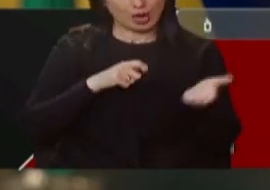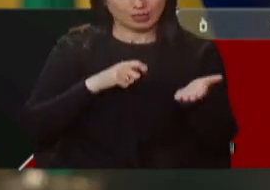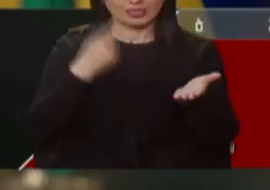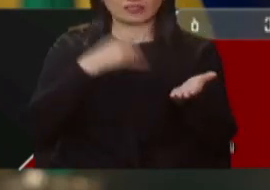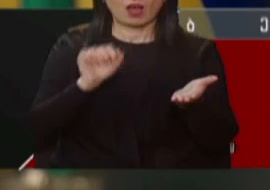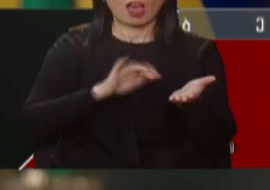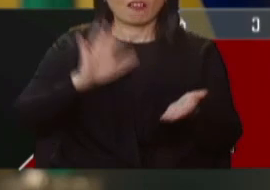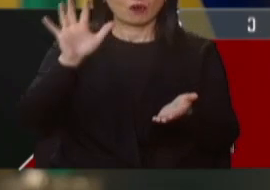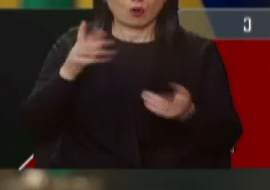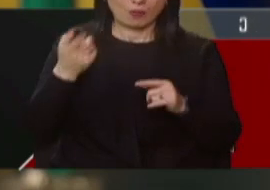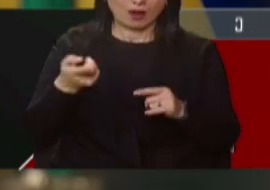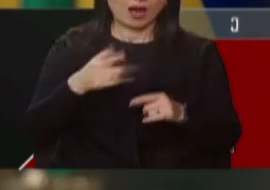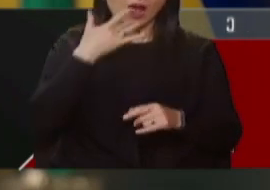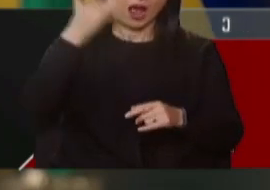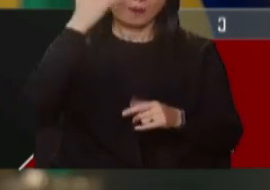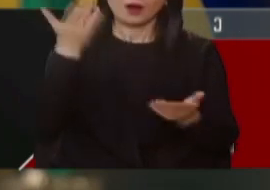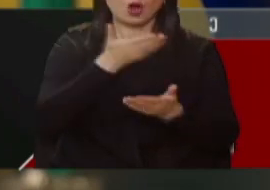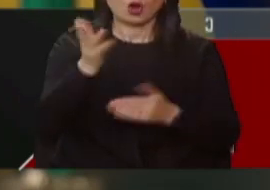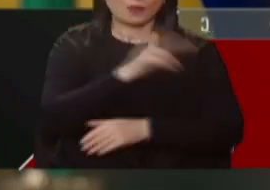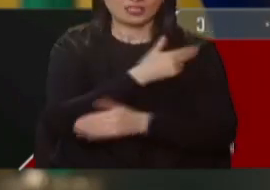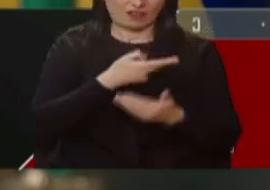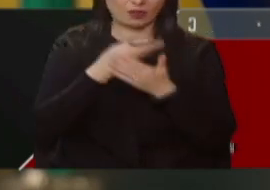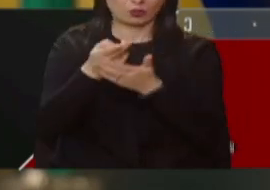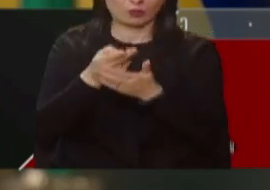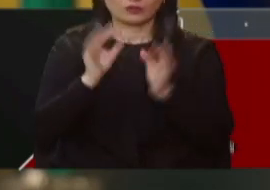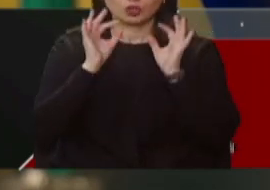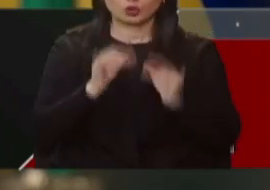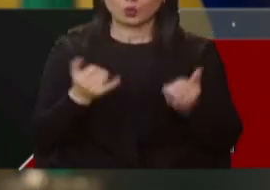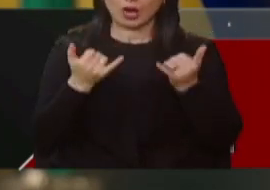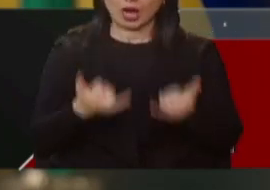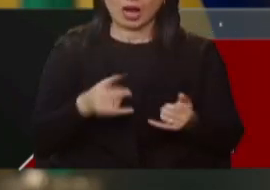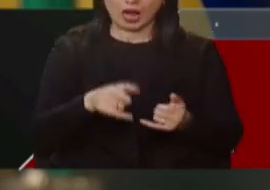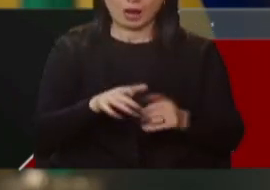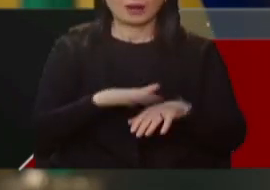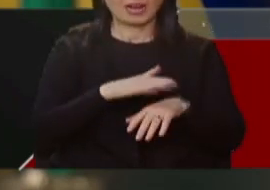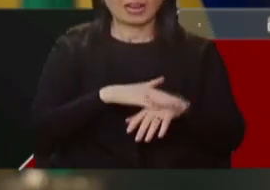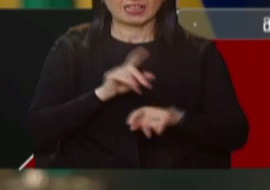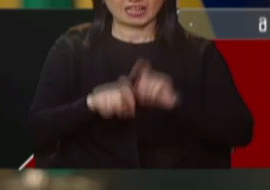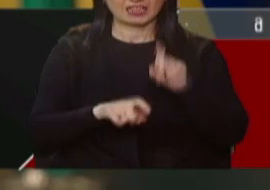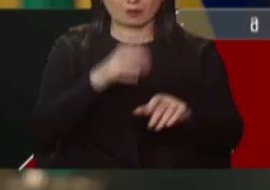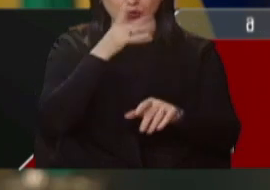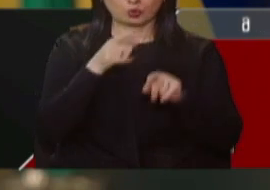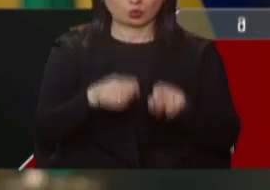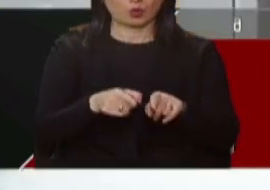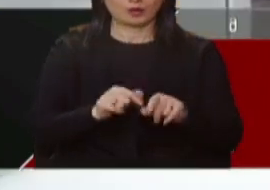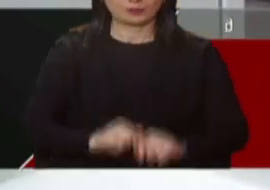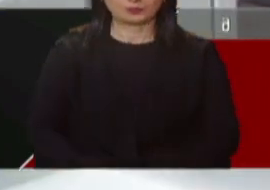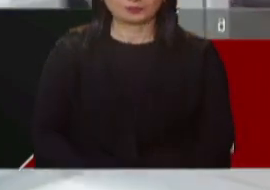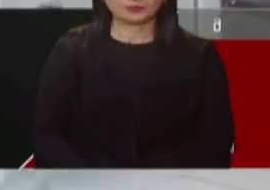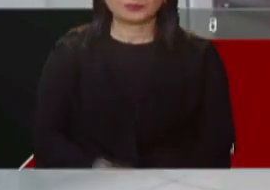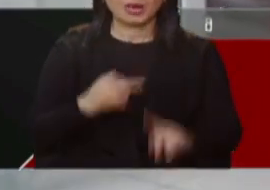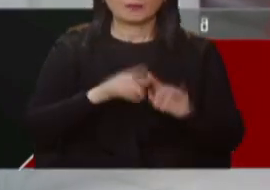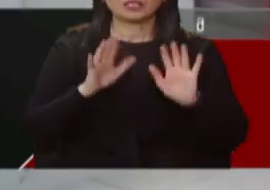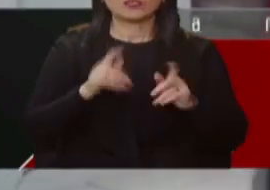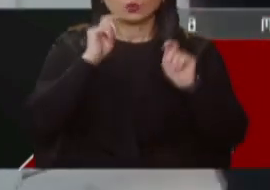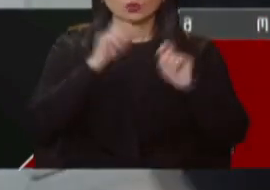სხვა ევროპული ქვეყნის ან ამერიკის რომელიმე კლინიკაში. Სწორედ ახლა არის ამ კეთილი ნაბიჯის გადადგმის დრო. Am